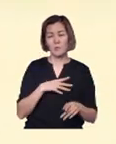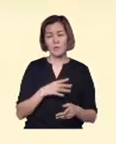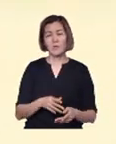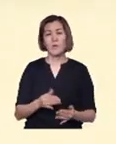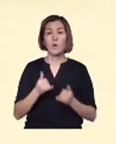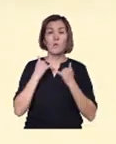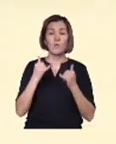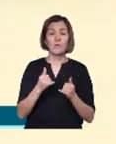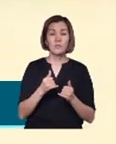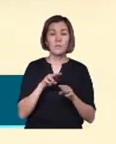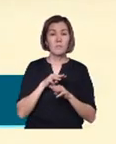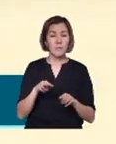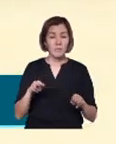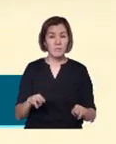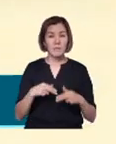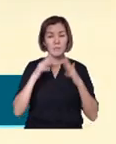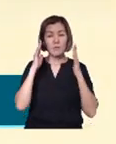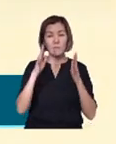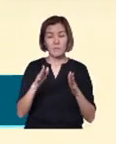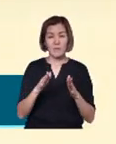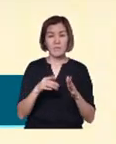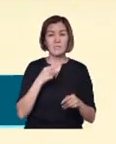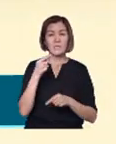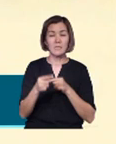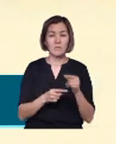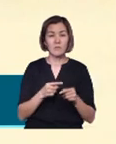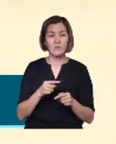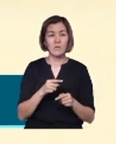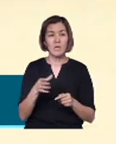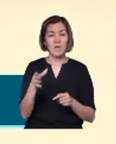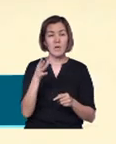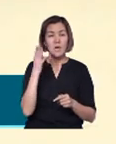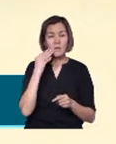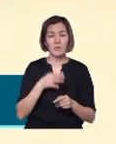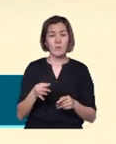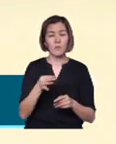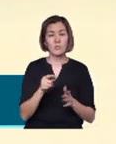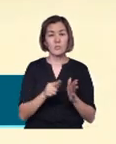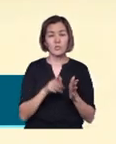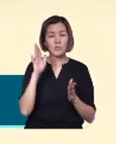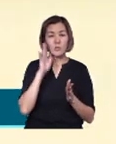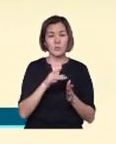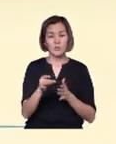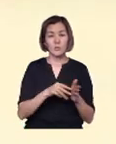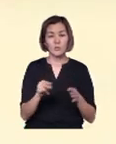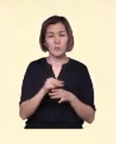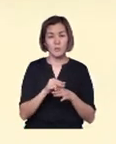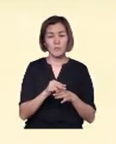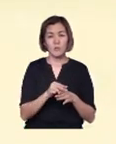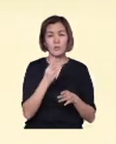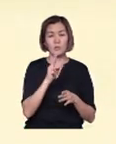Уважаемый Олжас Абаевич, прошу вас обратить внимание на следующие участки в Алматинской и области ЖТСУ, которые нуждаются в срочном ремонте.